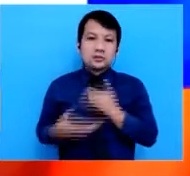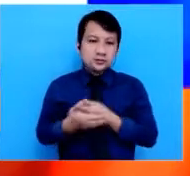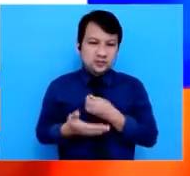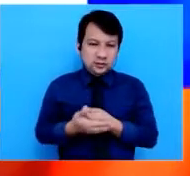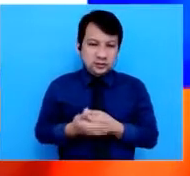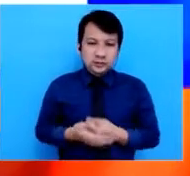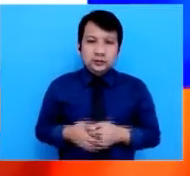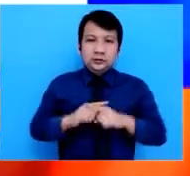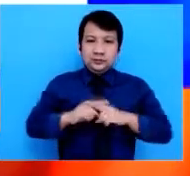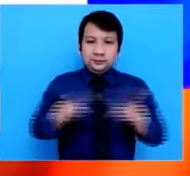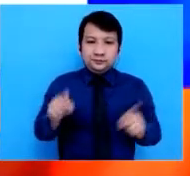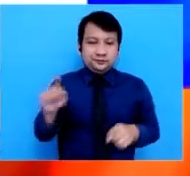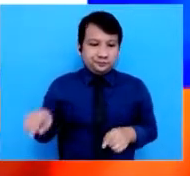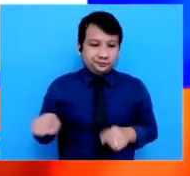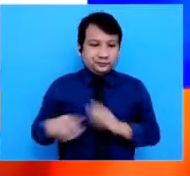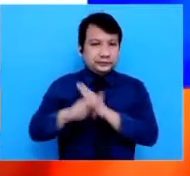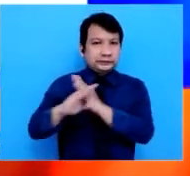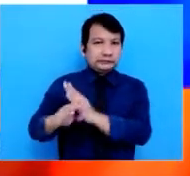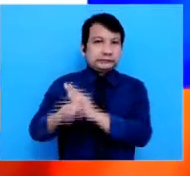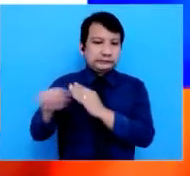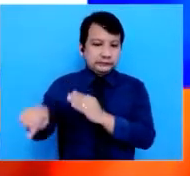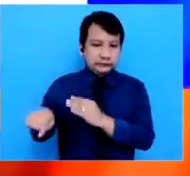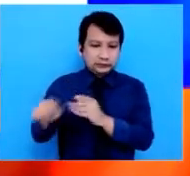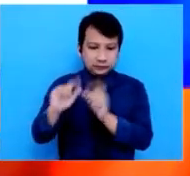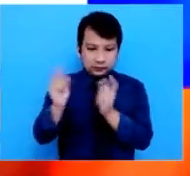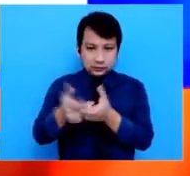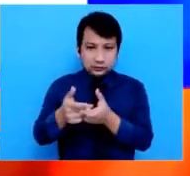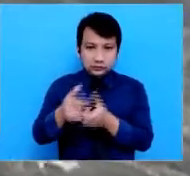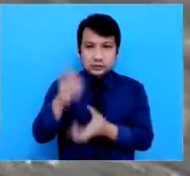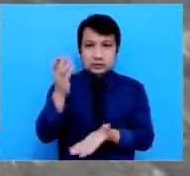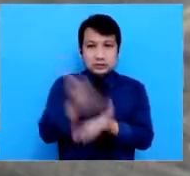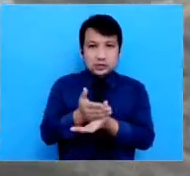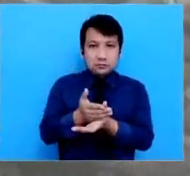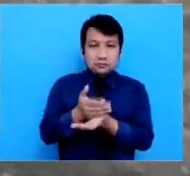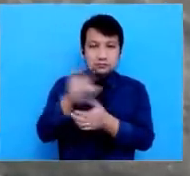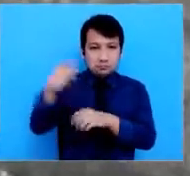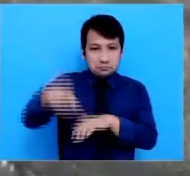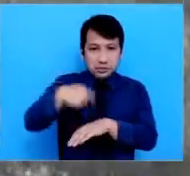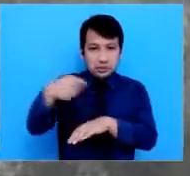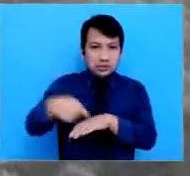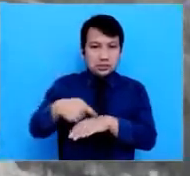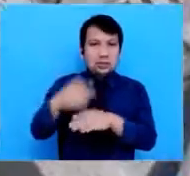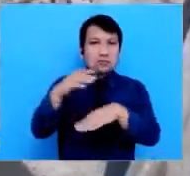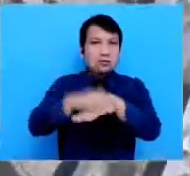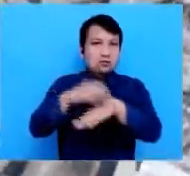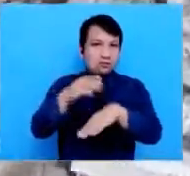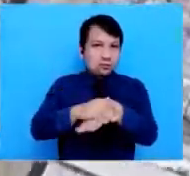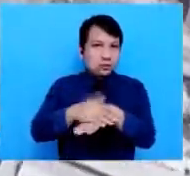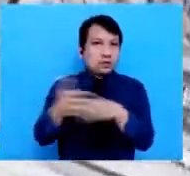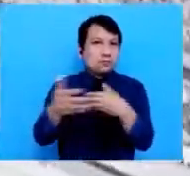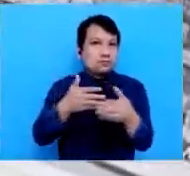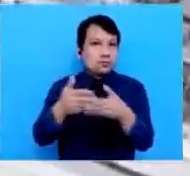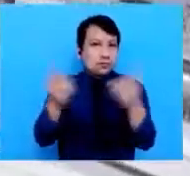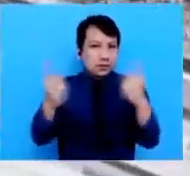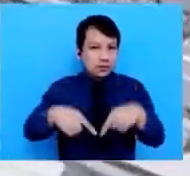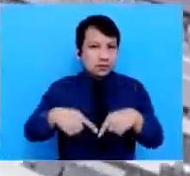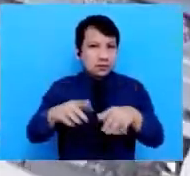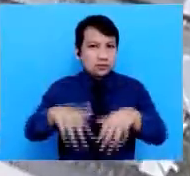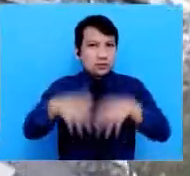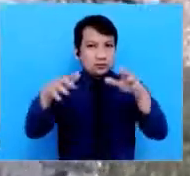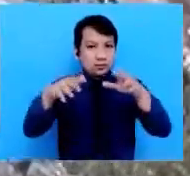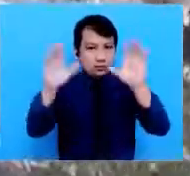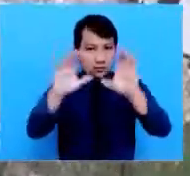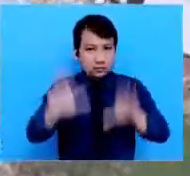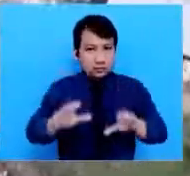lang, kinontra naman ito ng grupong Adyan sa Tigil Mina. Dahil babala nila, posible lang itong magpalala sa epekto ng